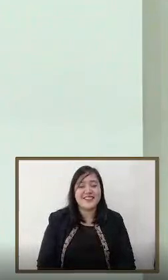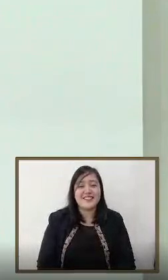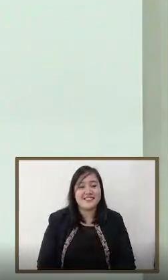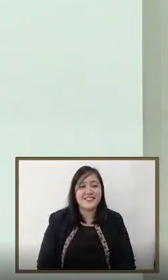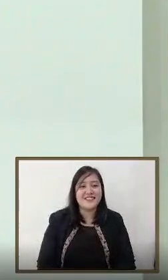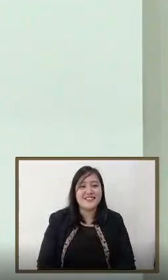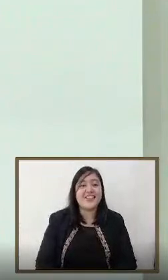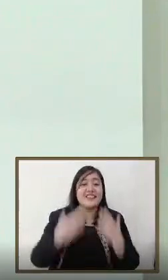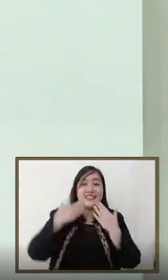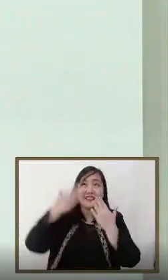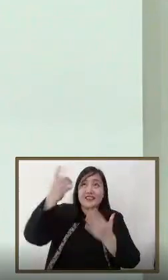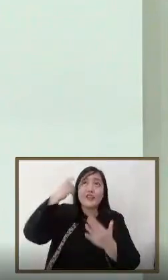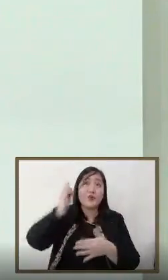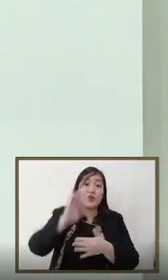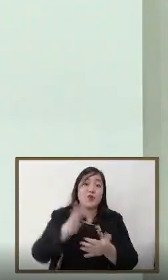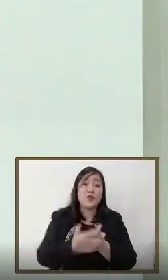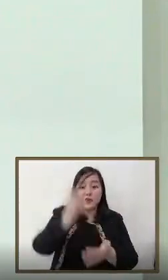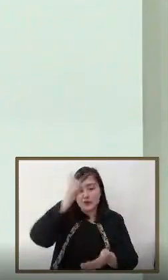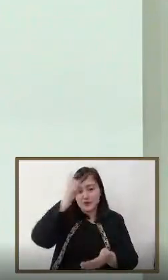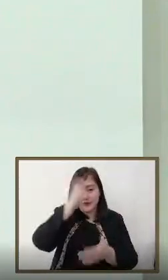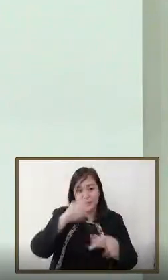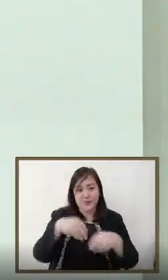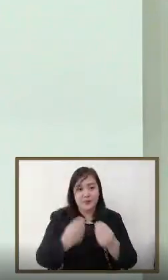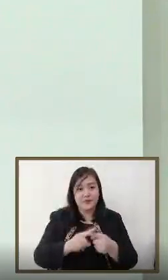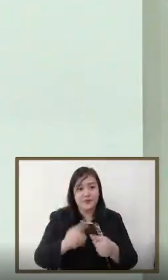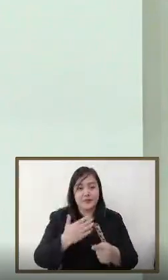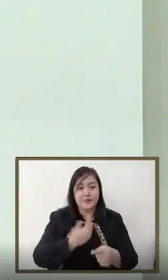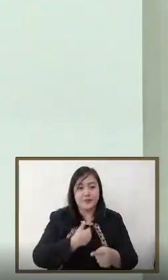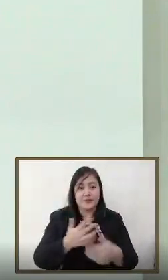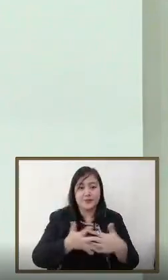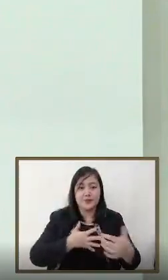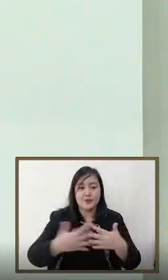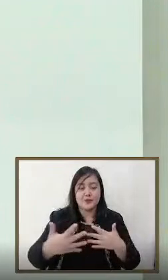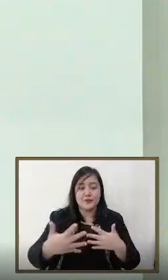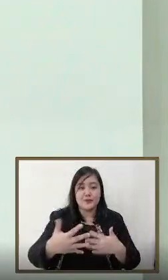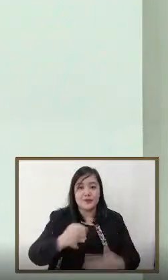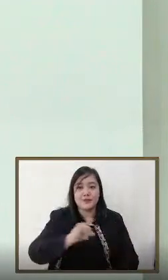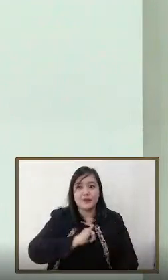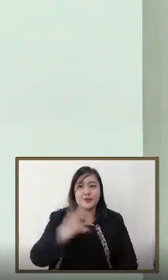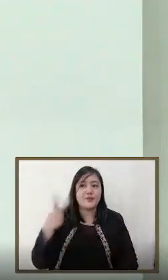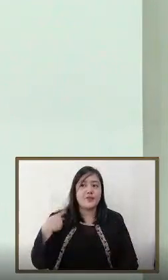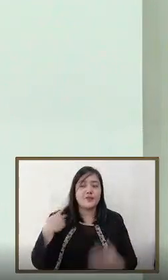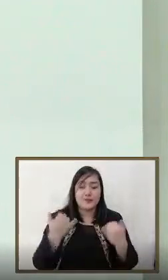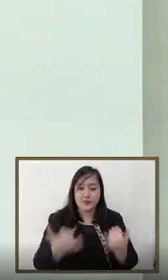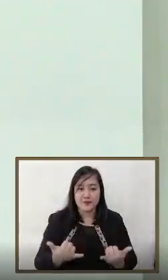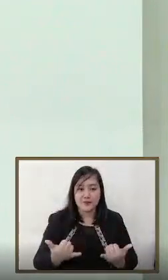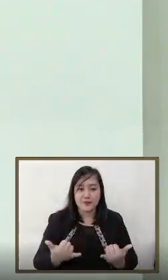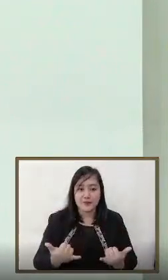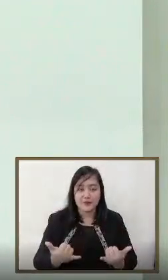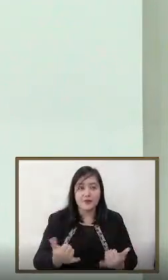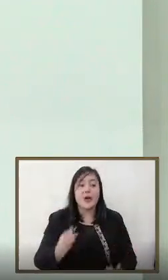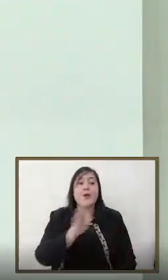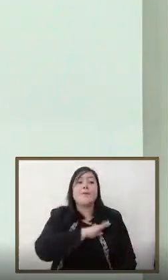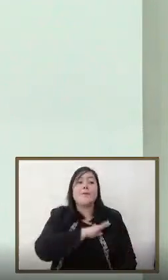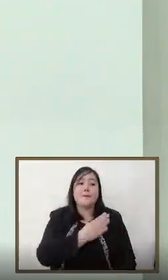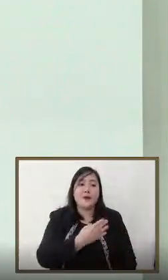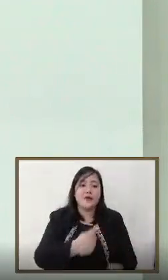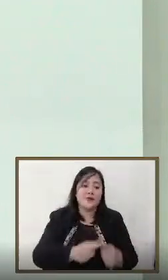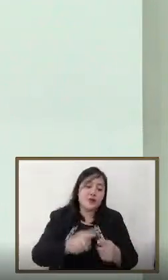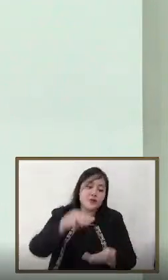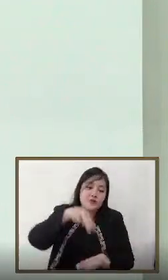na ibinibigay niya sa akin, kung ano man po yung meron ako ngayon, kung yung boldness na tumayo sa